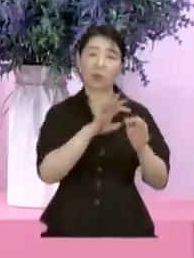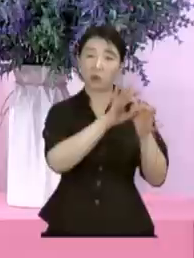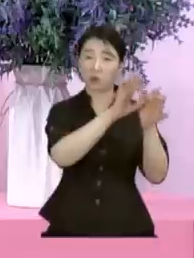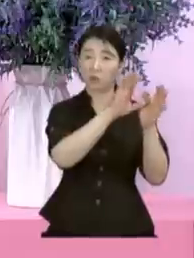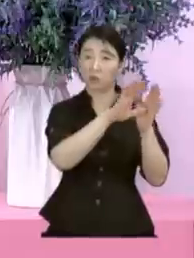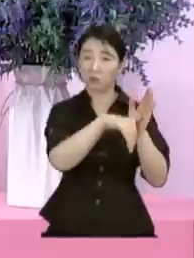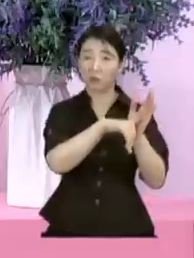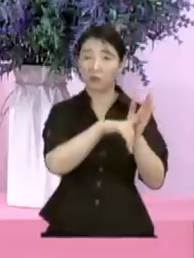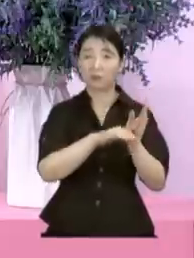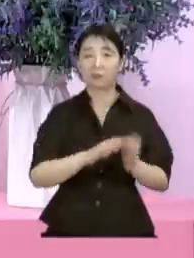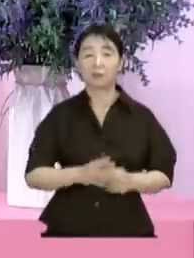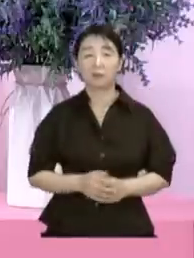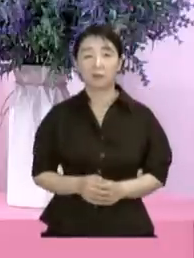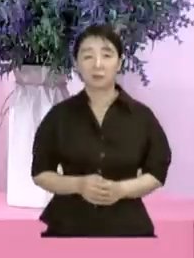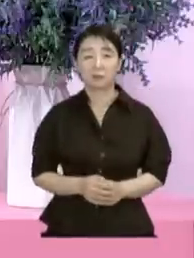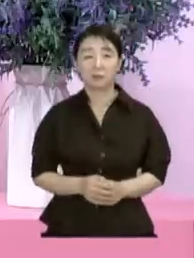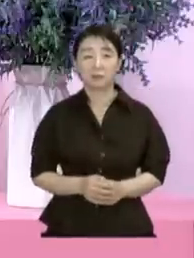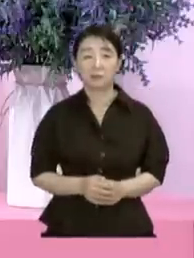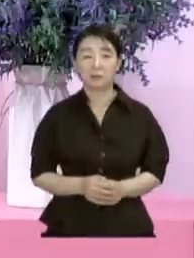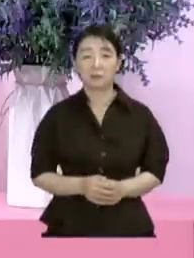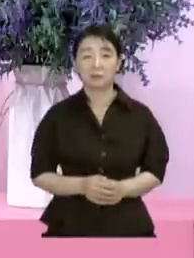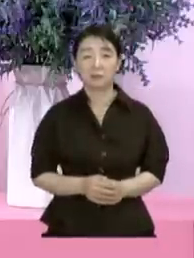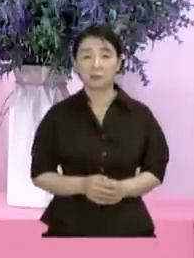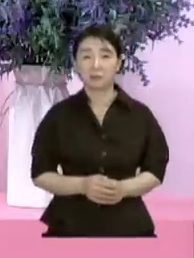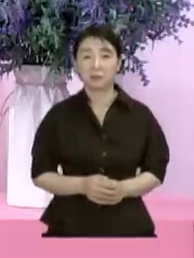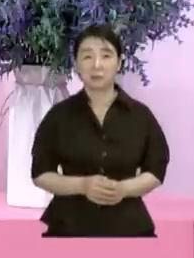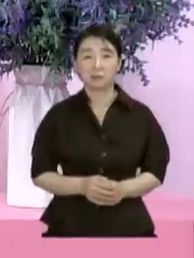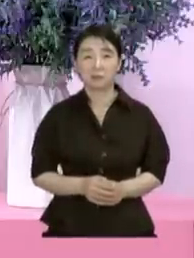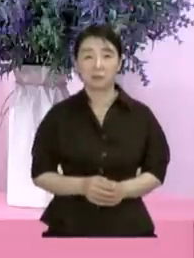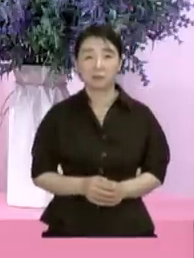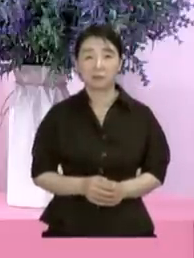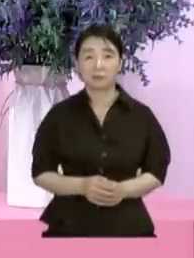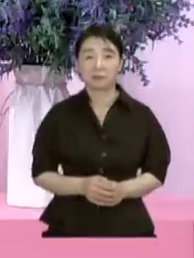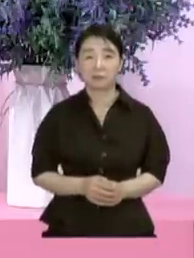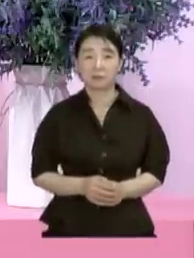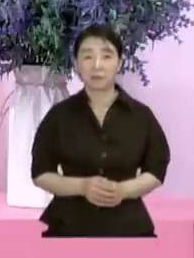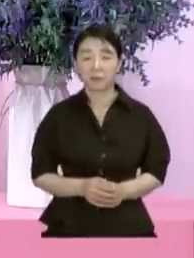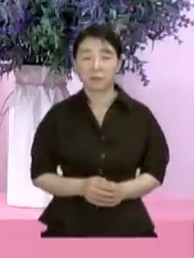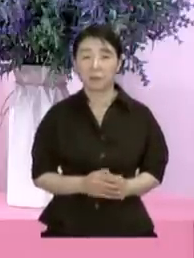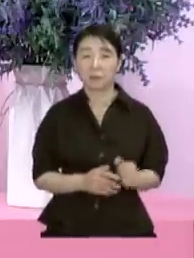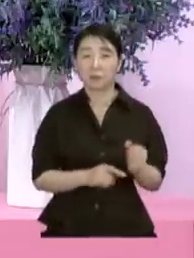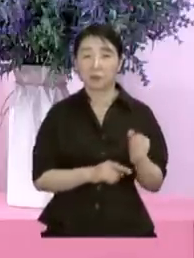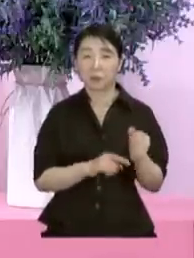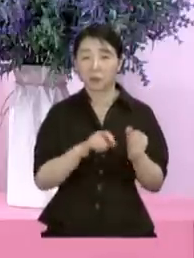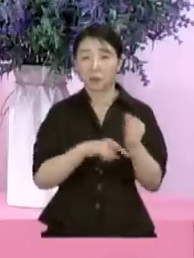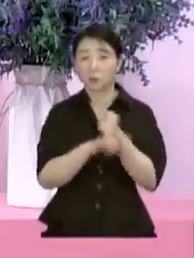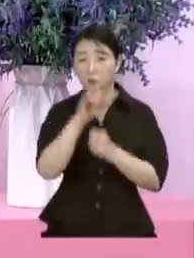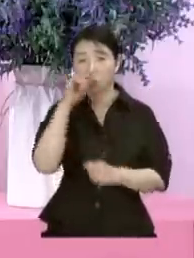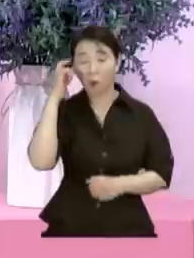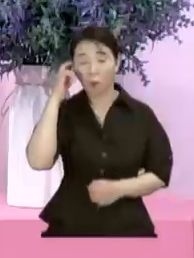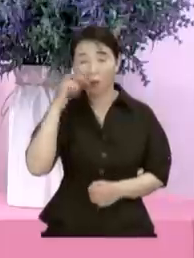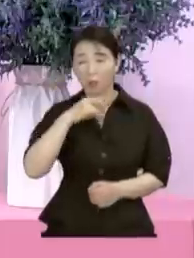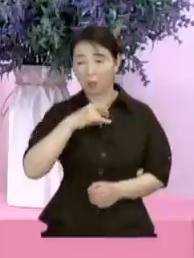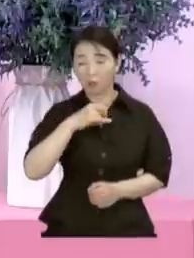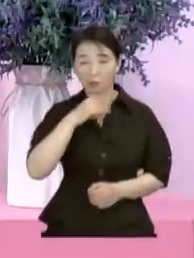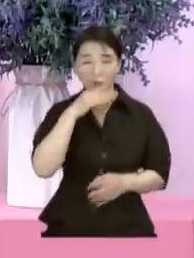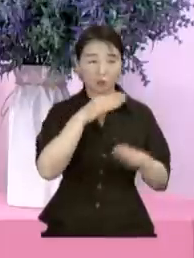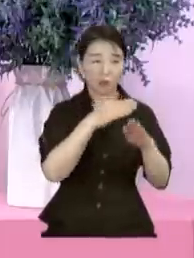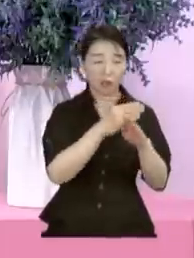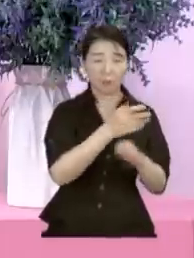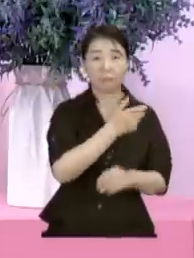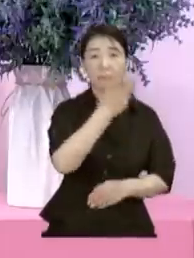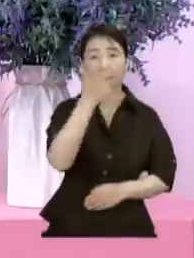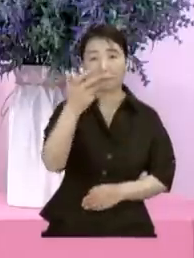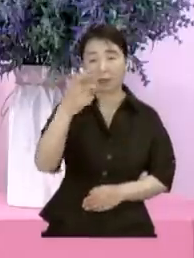때 그 할 수 있는 아주 좋은 이제 이유가 북한을 넘어서서 중국에 나왔을 때